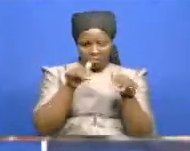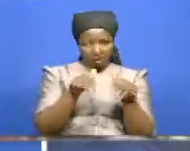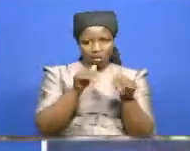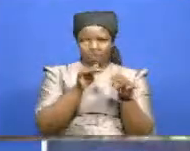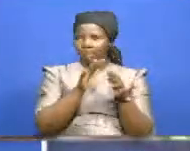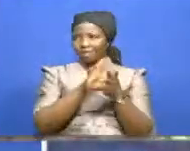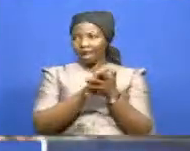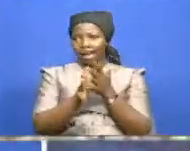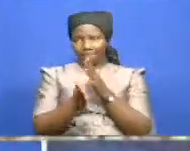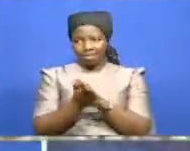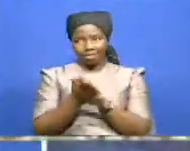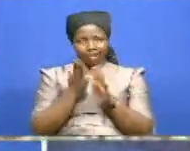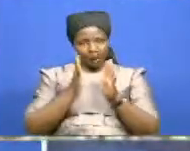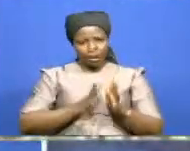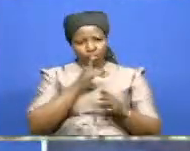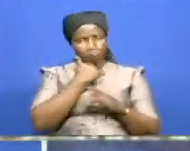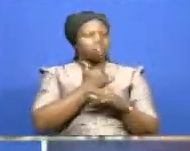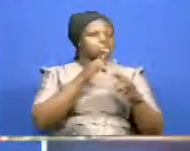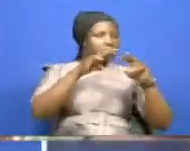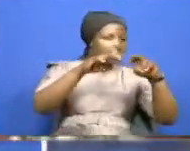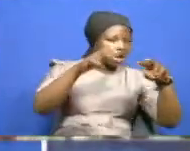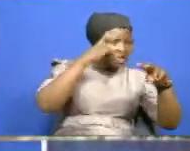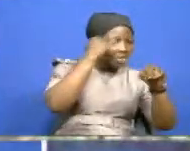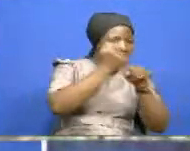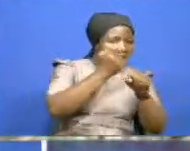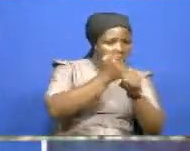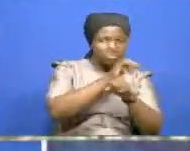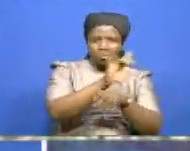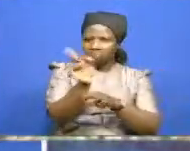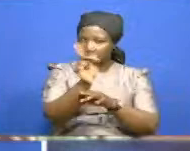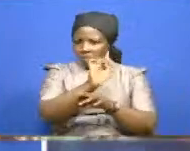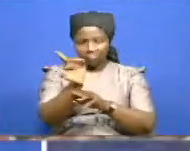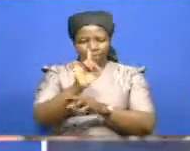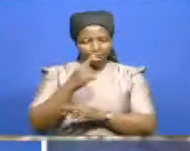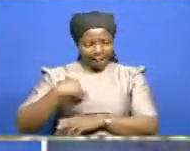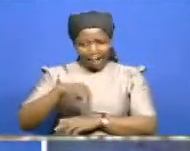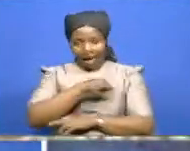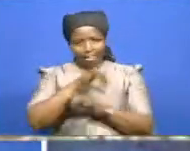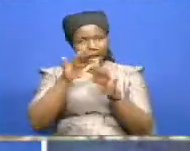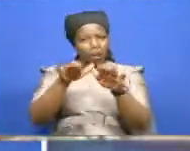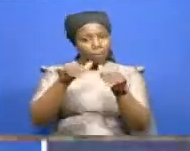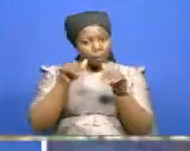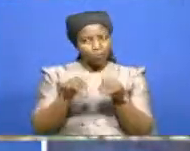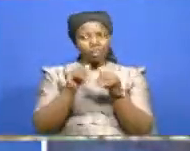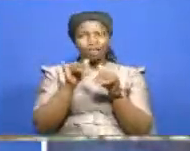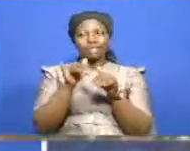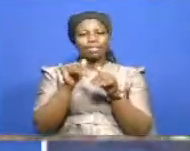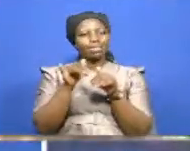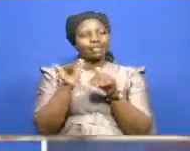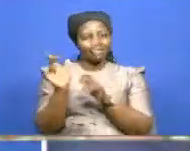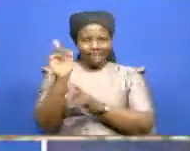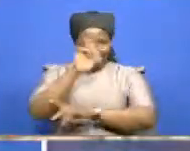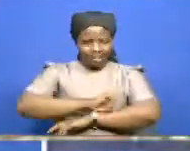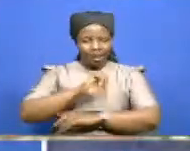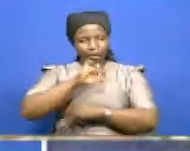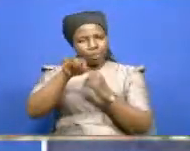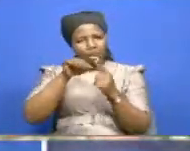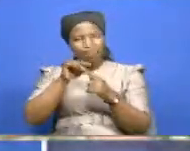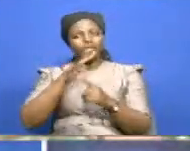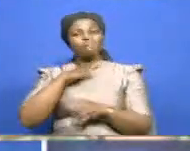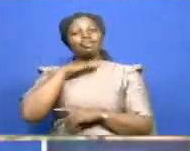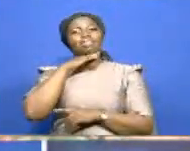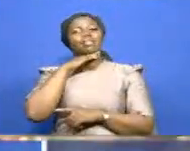mzee anatafuta kazi hapa. Kuna sisi tutangojea tu hiyo safari ya kwenda huko. Kwa